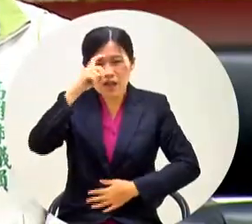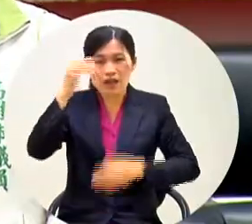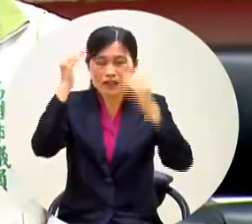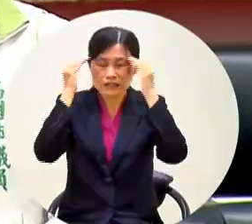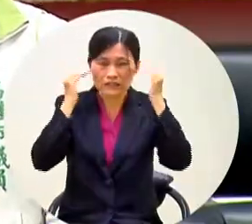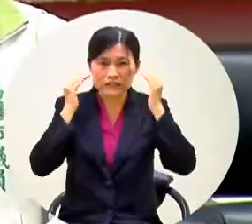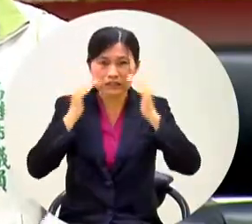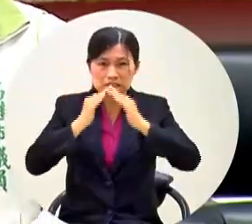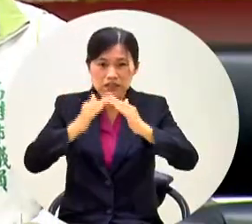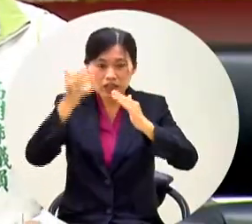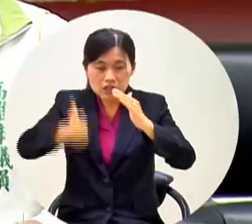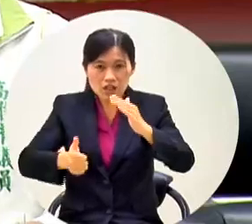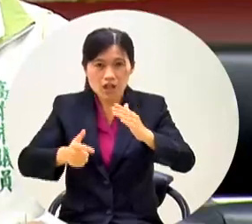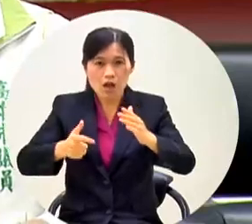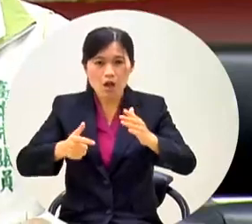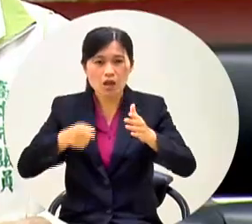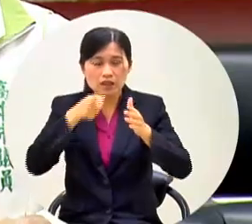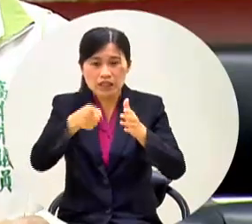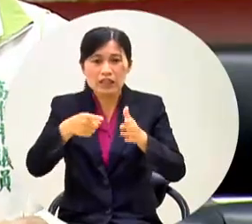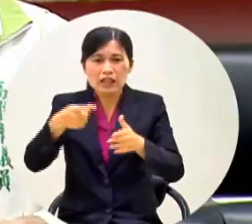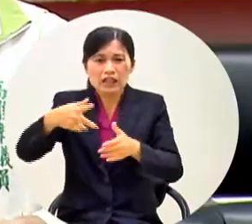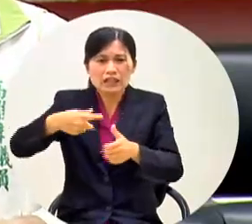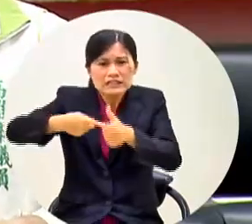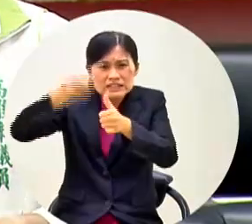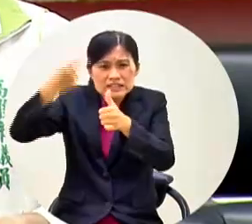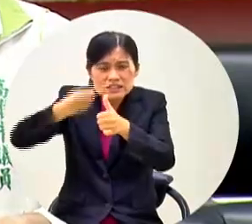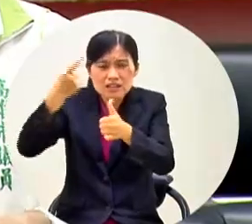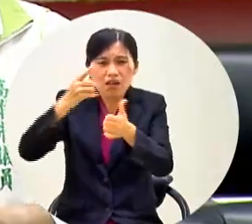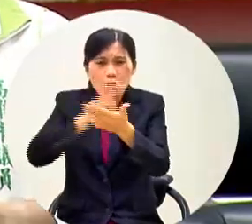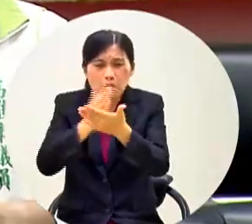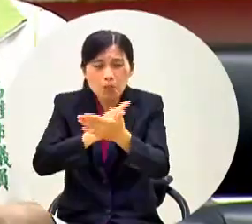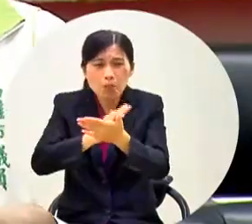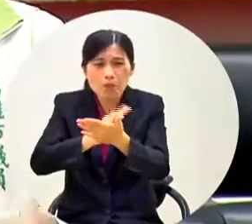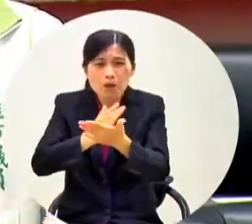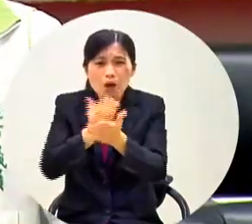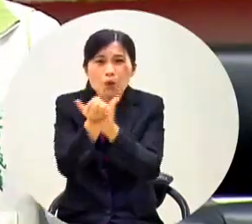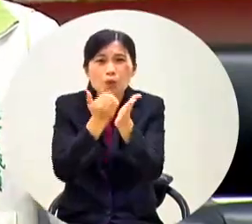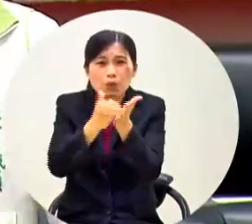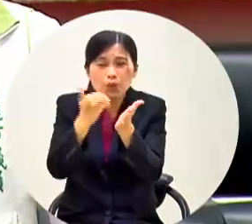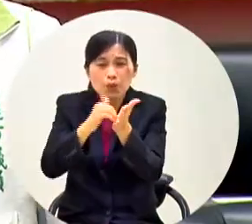列1465亿的预算，对高雄市民负责。